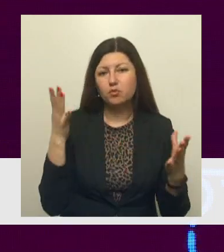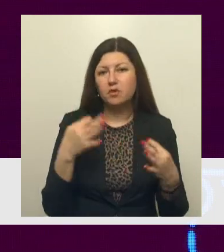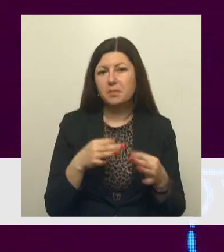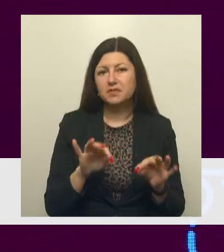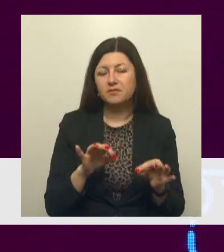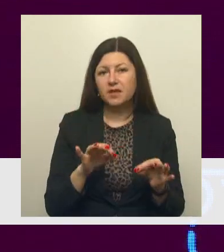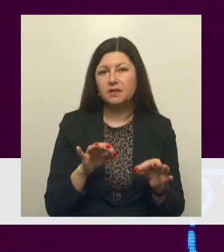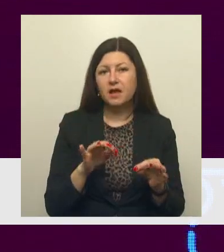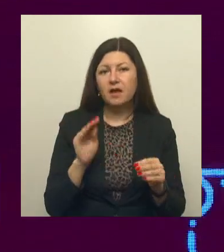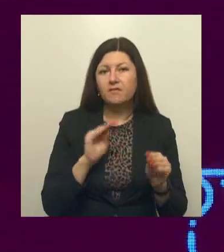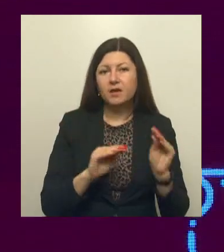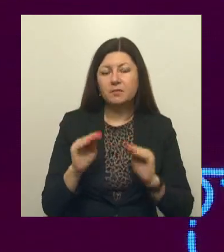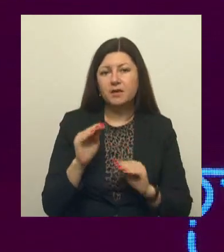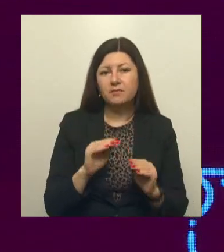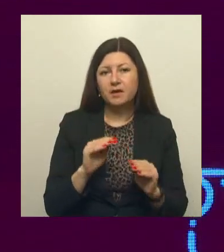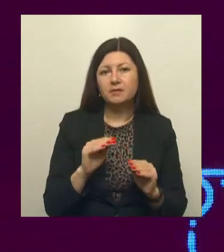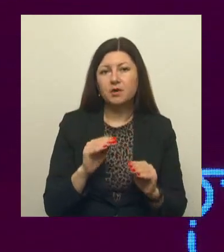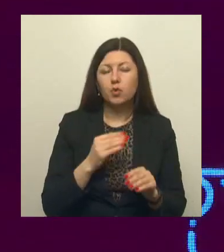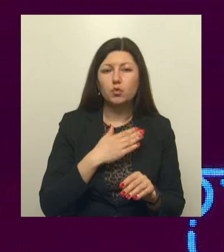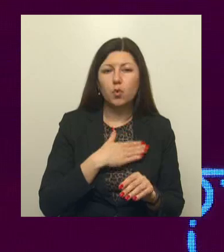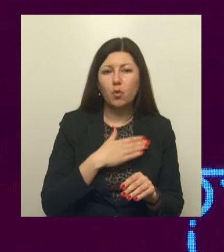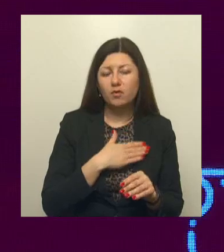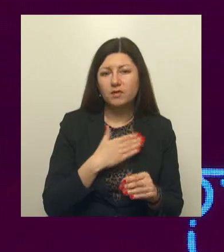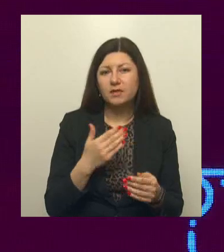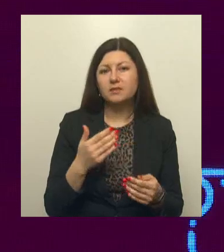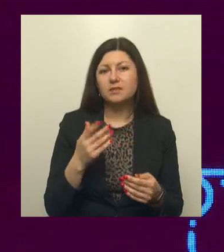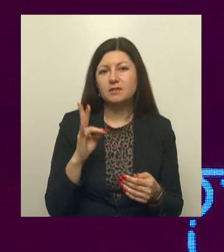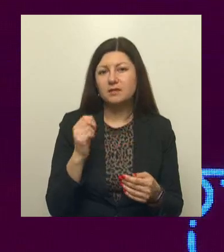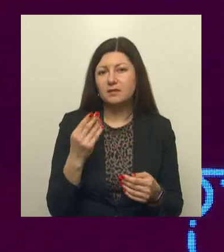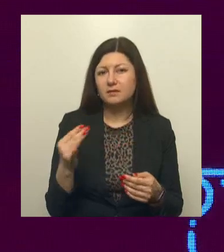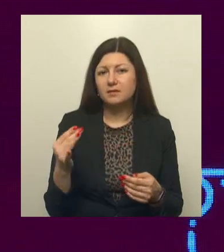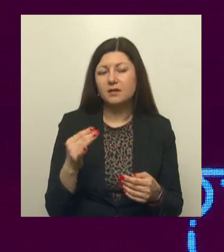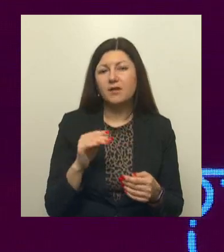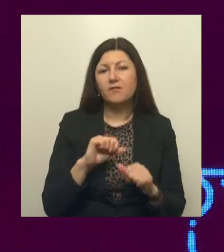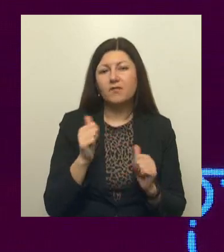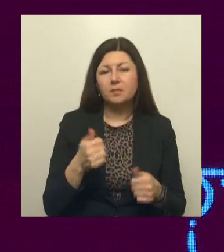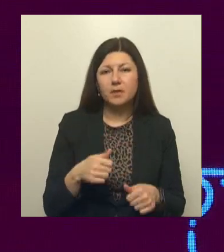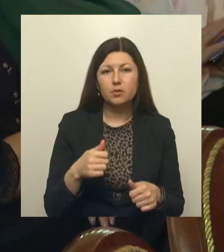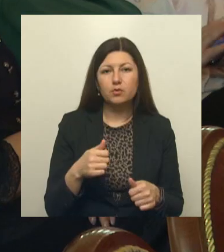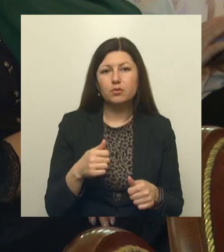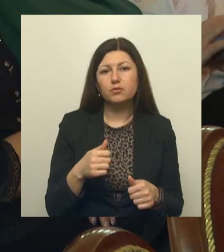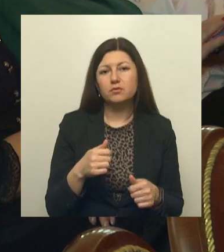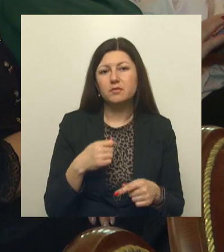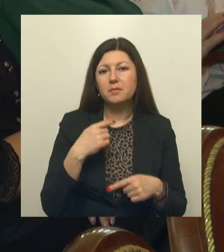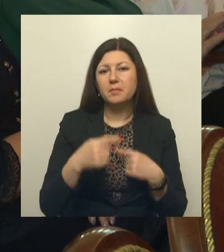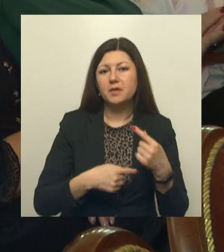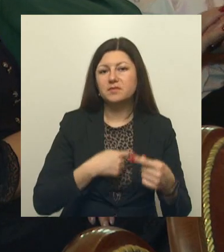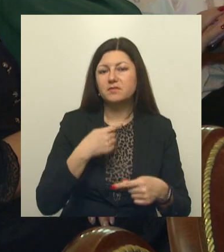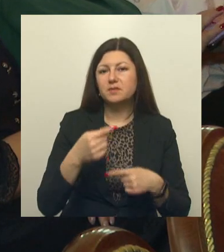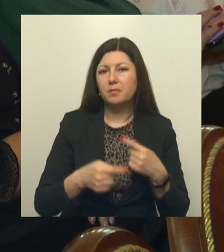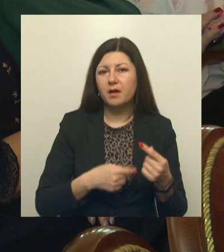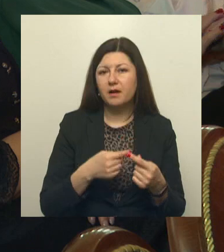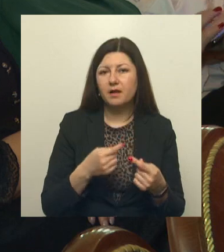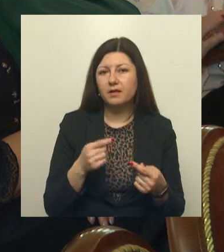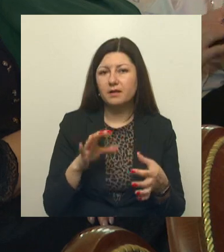формировать духовное достояние нации, формирует преемственность поколений, любовь